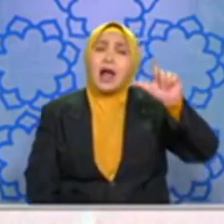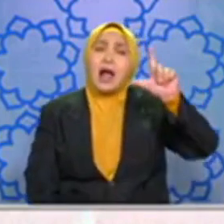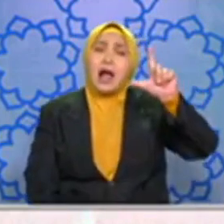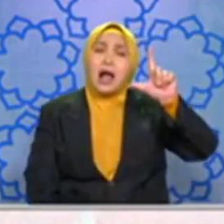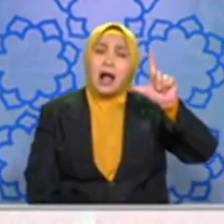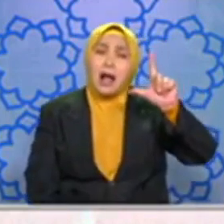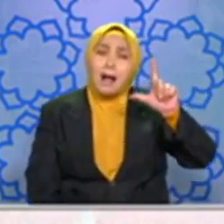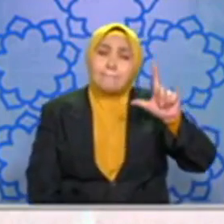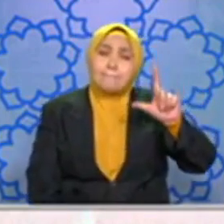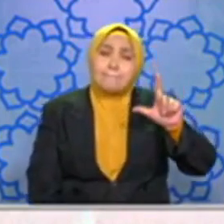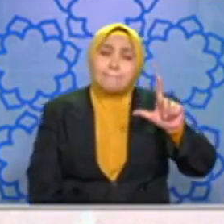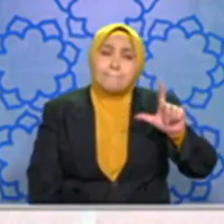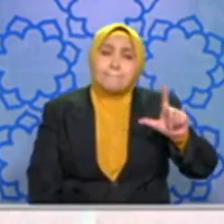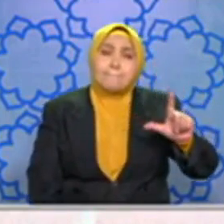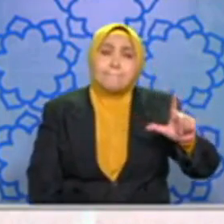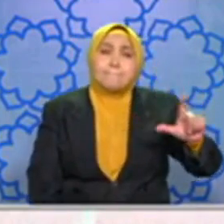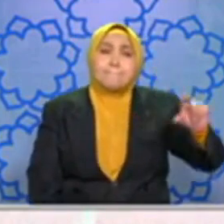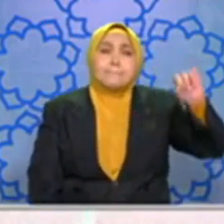lam